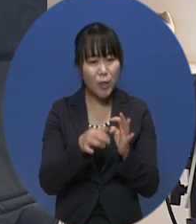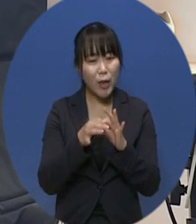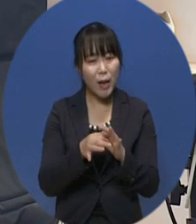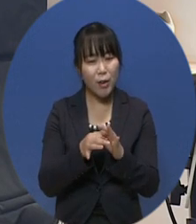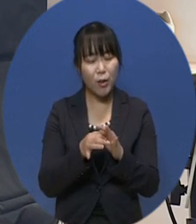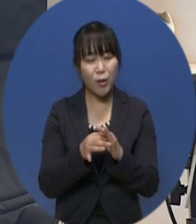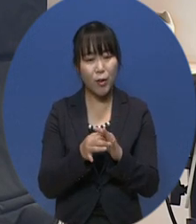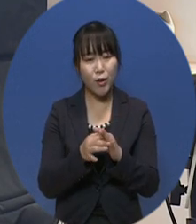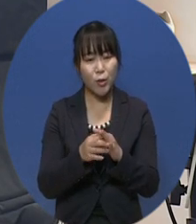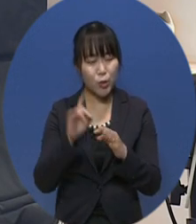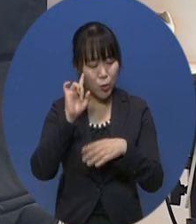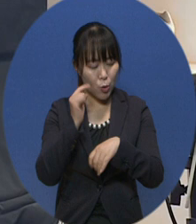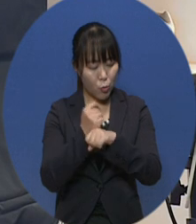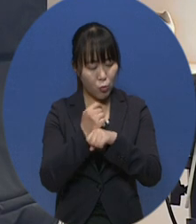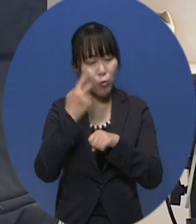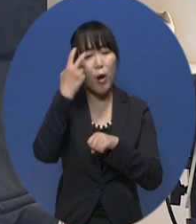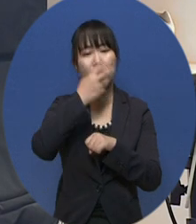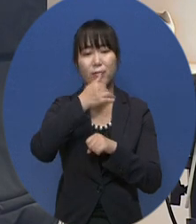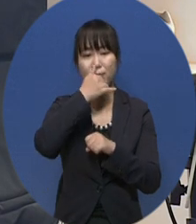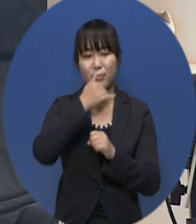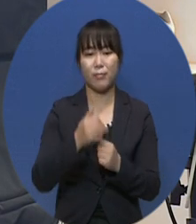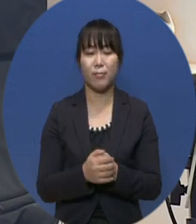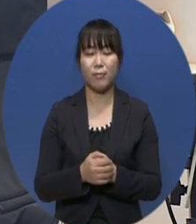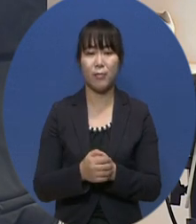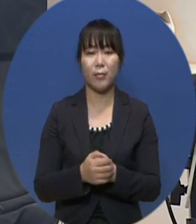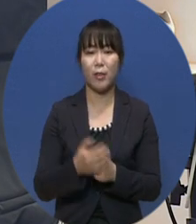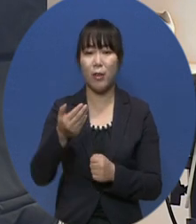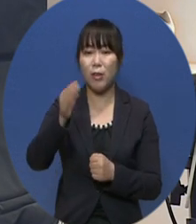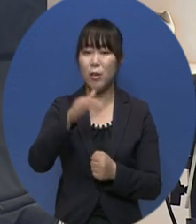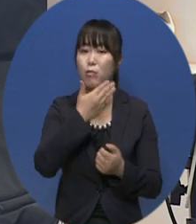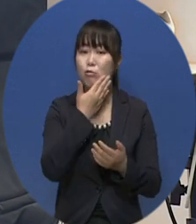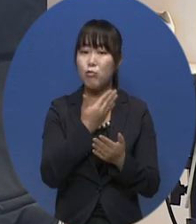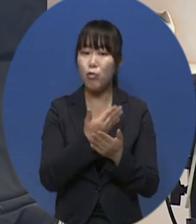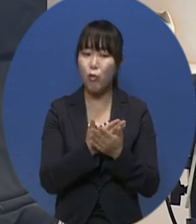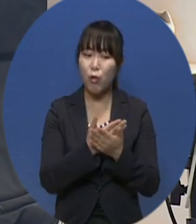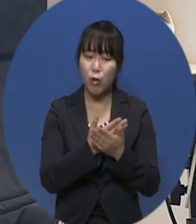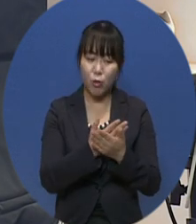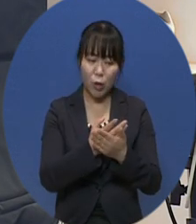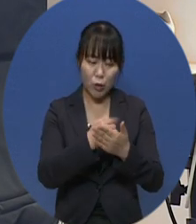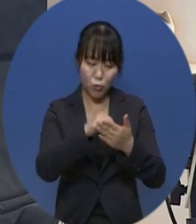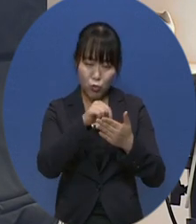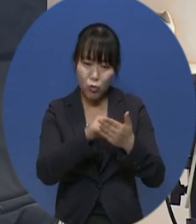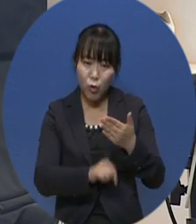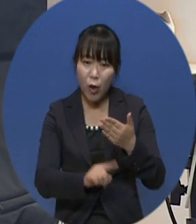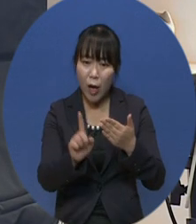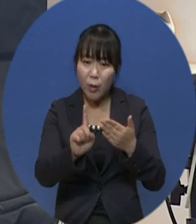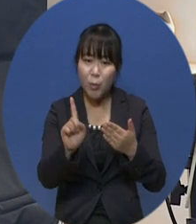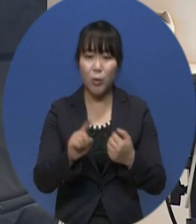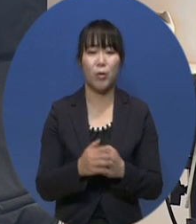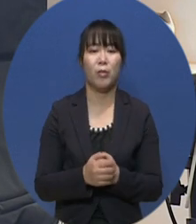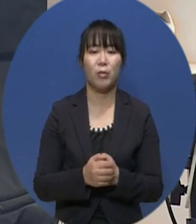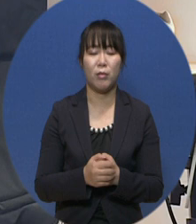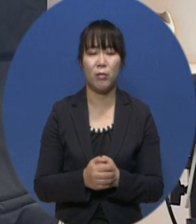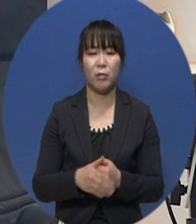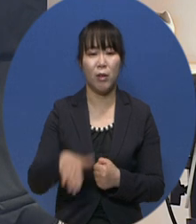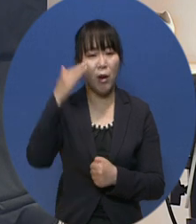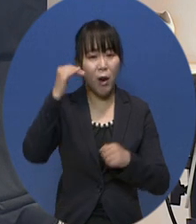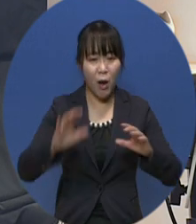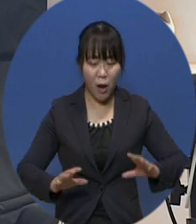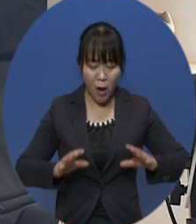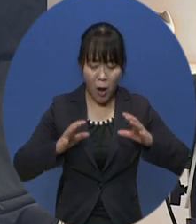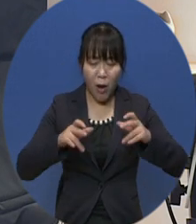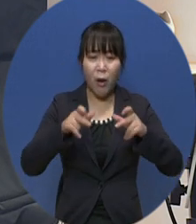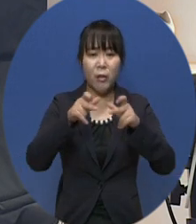그런 것들도 관리도 하고 있습니다. 네. 근데 이제 또 중요한 것 중에 하나는 이겁니다. 뭐냐면 네.